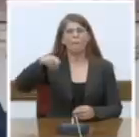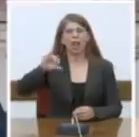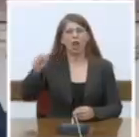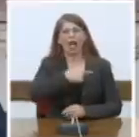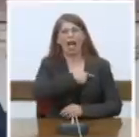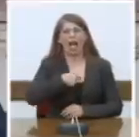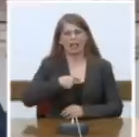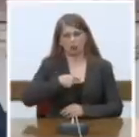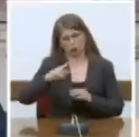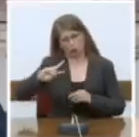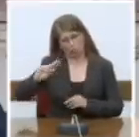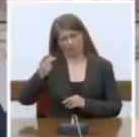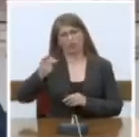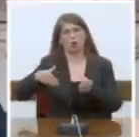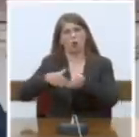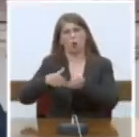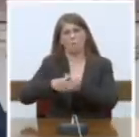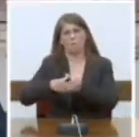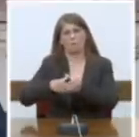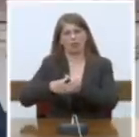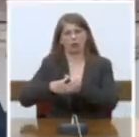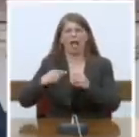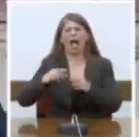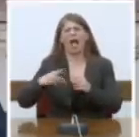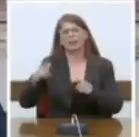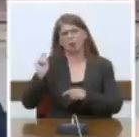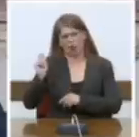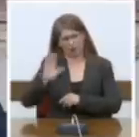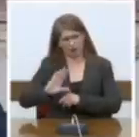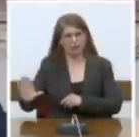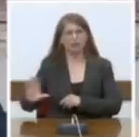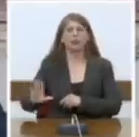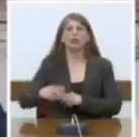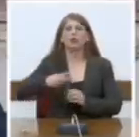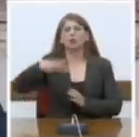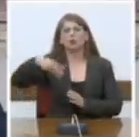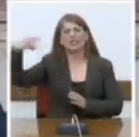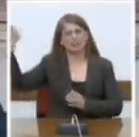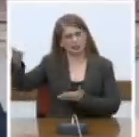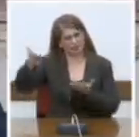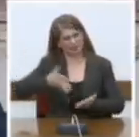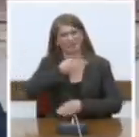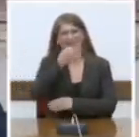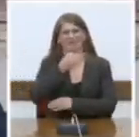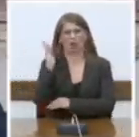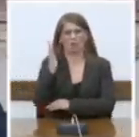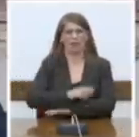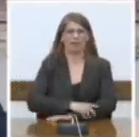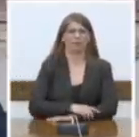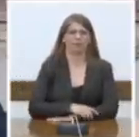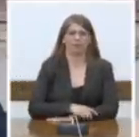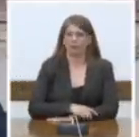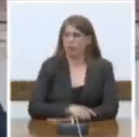και πρόεδρος της κοινοβουλευτικής ομάδας Συνασπισμός Ριζοσπαστικής Αριστεράς Προοδευτική Συμμαχία.